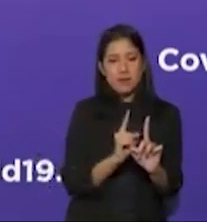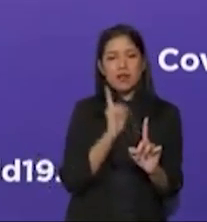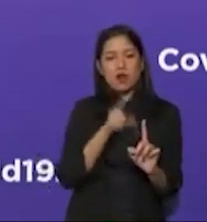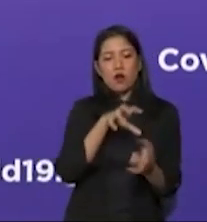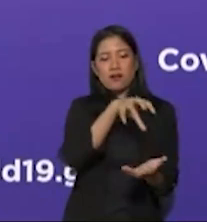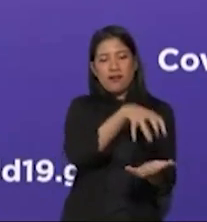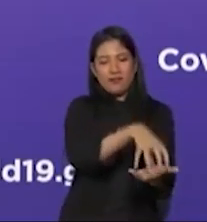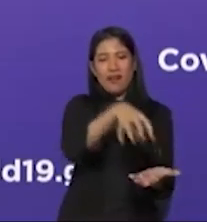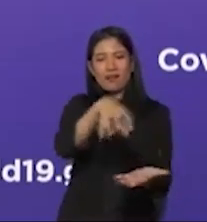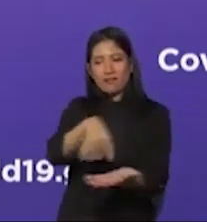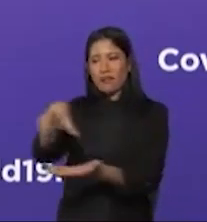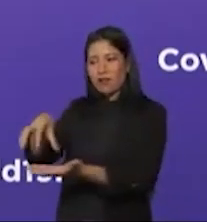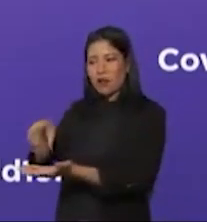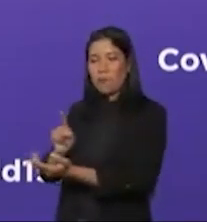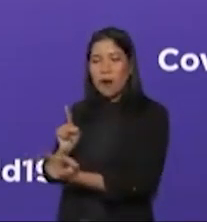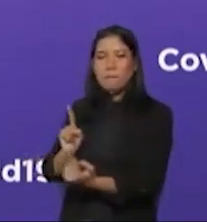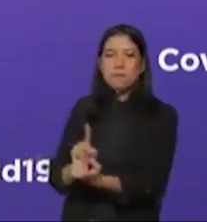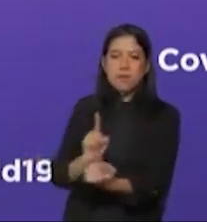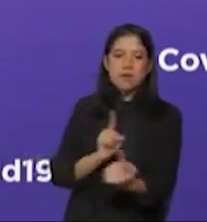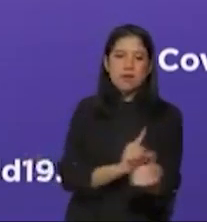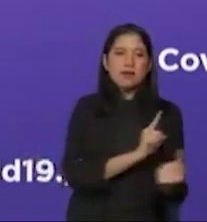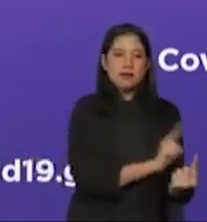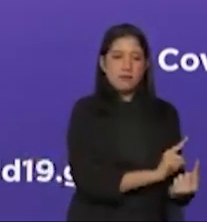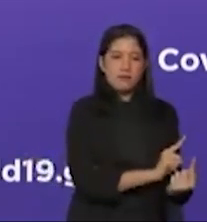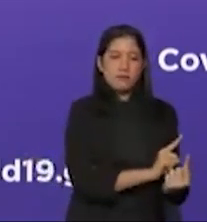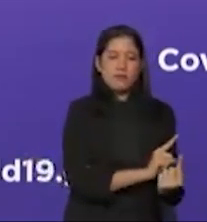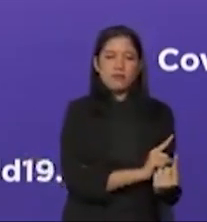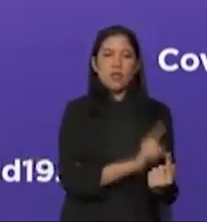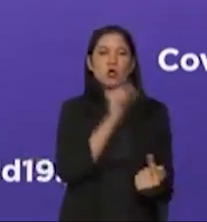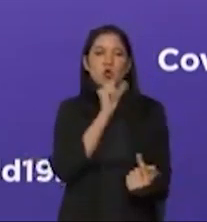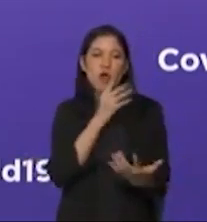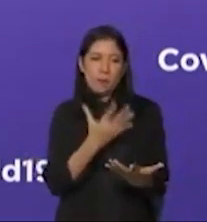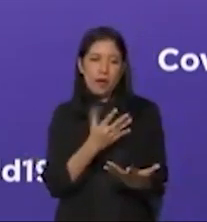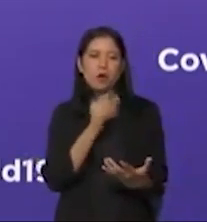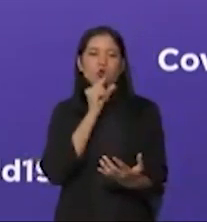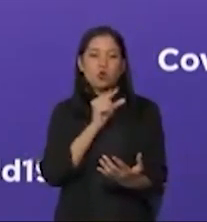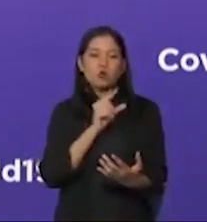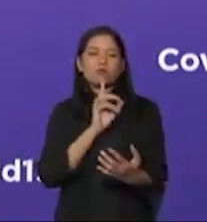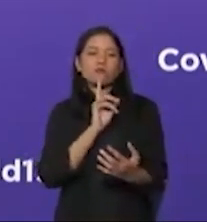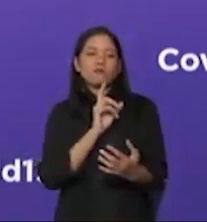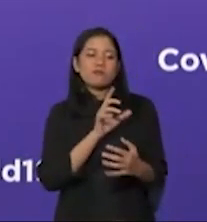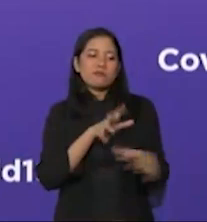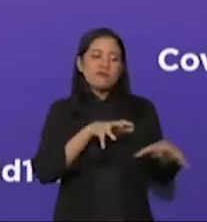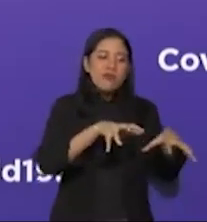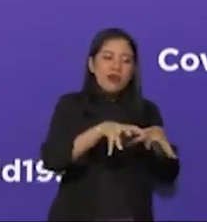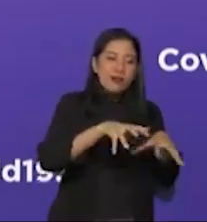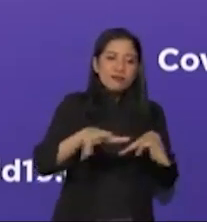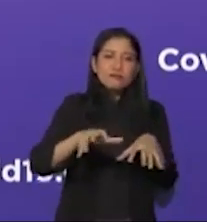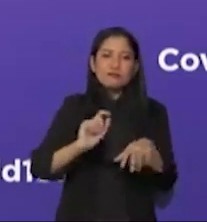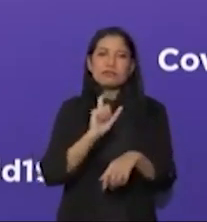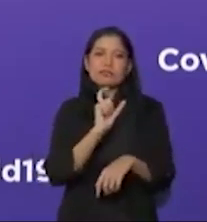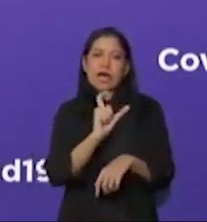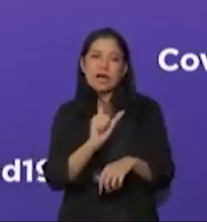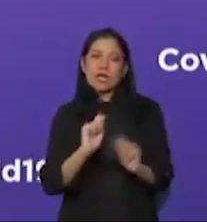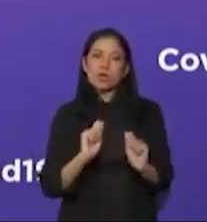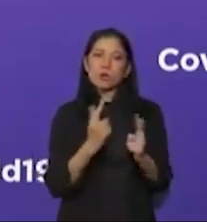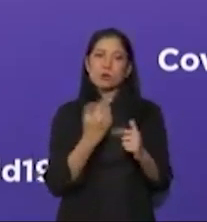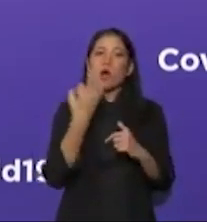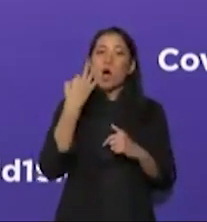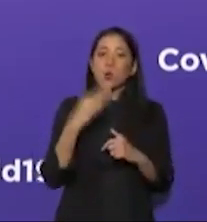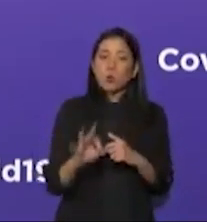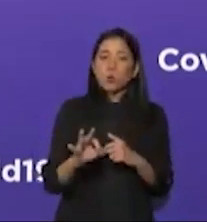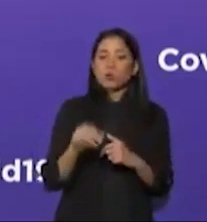hidup yang baru atau apapun istilahnya yang nanti akan kita sebutkan siapa yang akan mengawali dulu